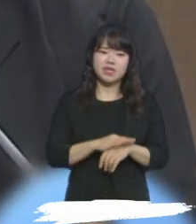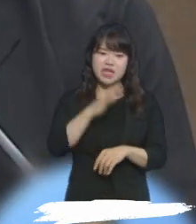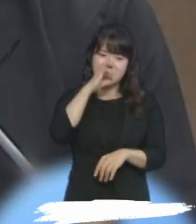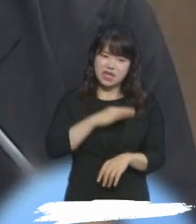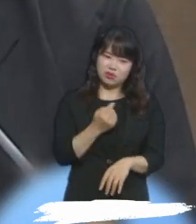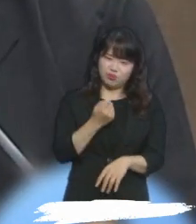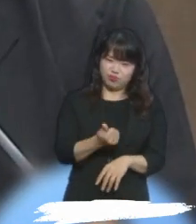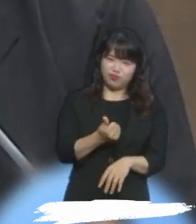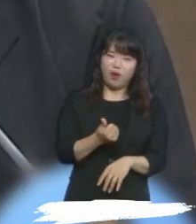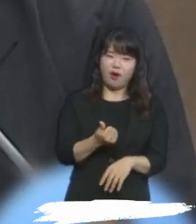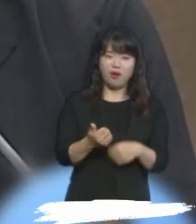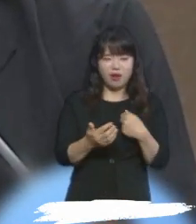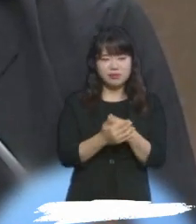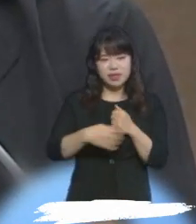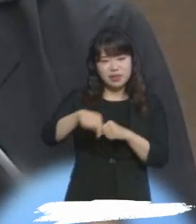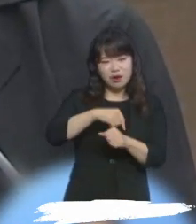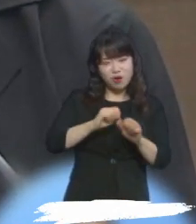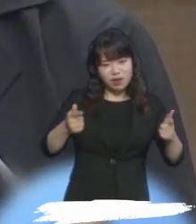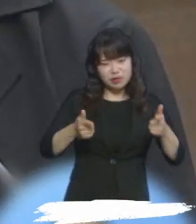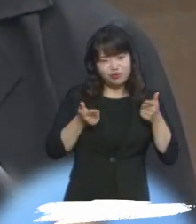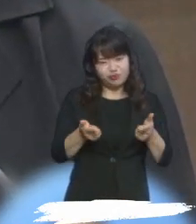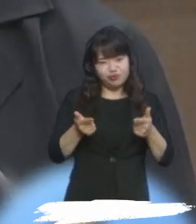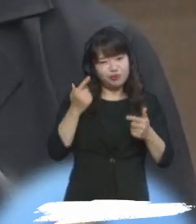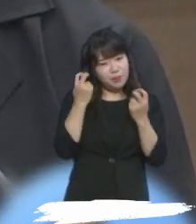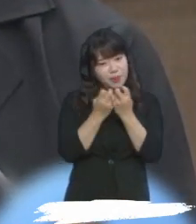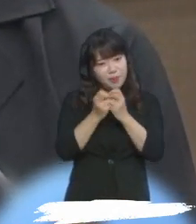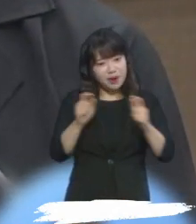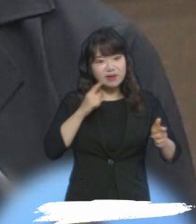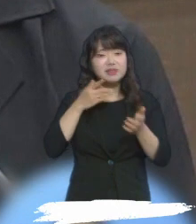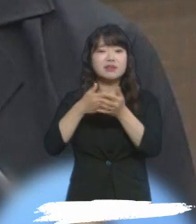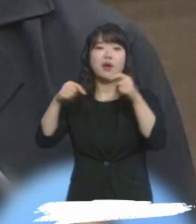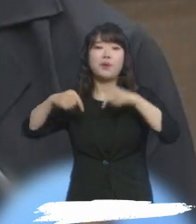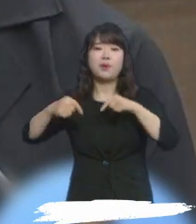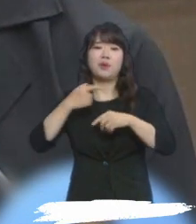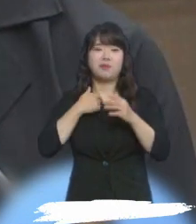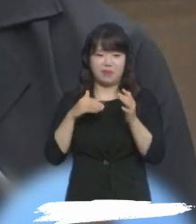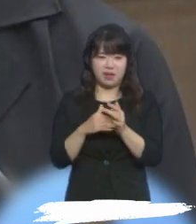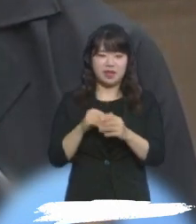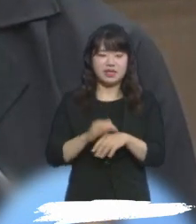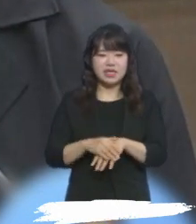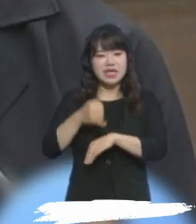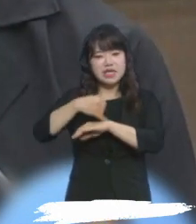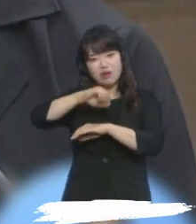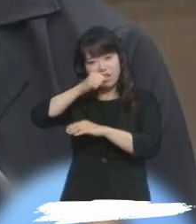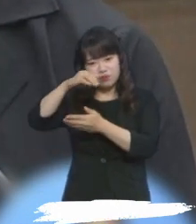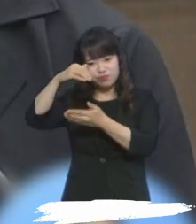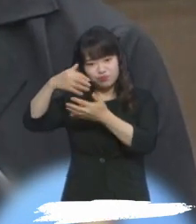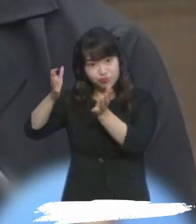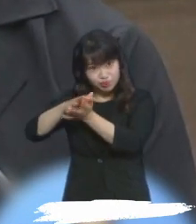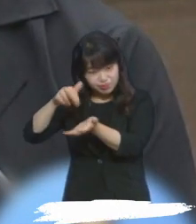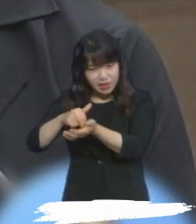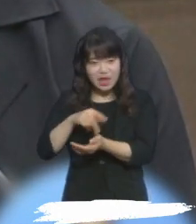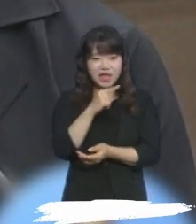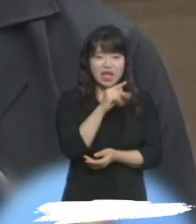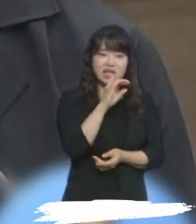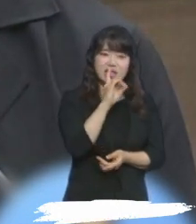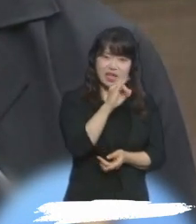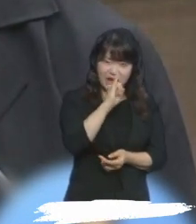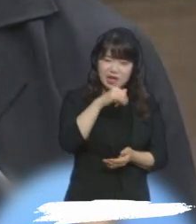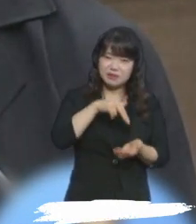비용은 줄이는 뭐 여러 가지 대안들을 많이 만들어서 논의를 했습니다만 기재부나 KDI에서 보는 시각은